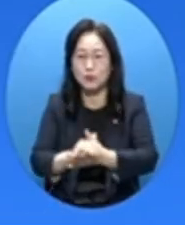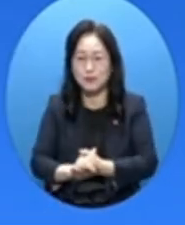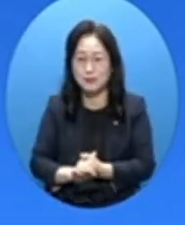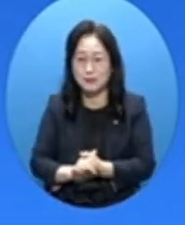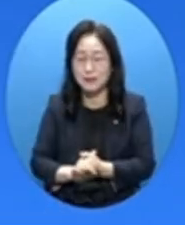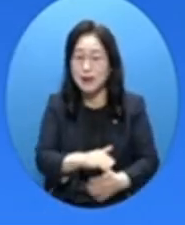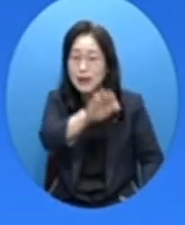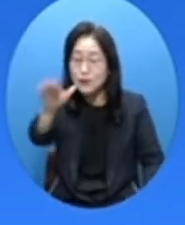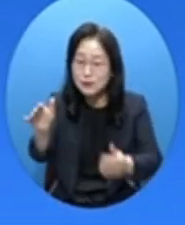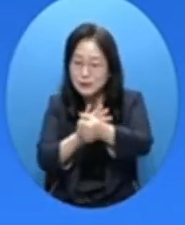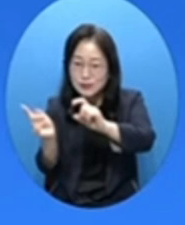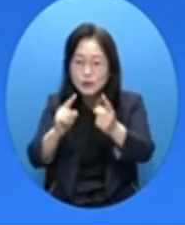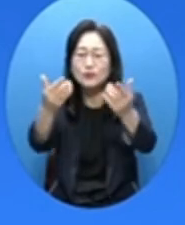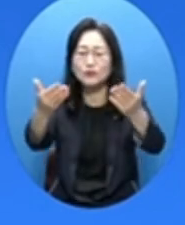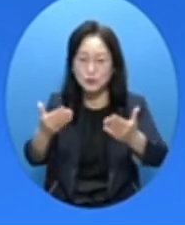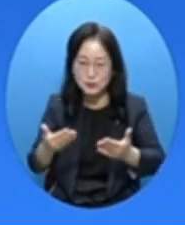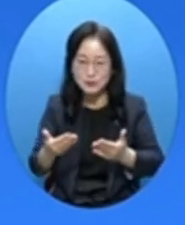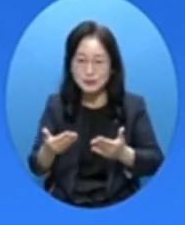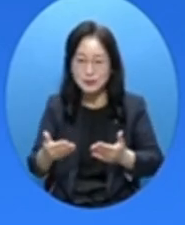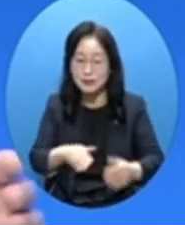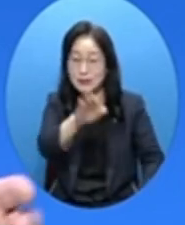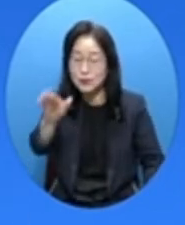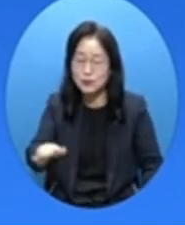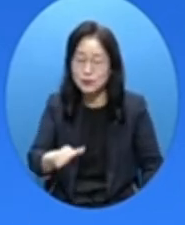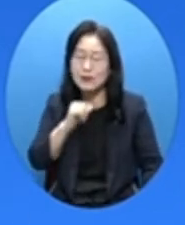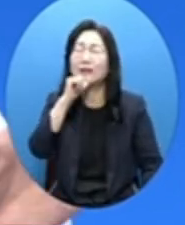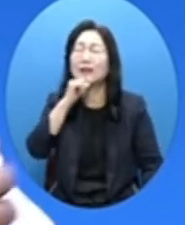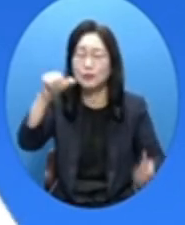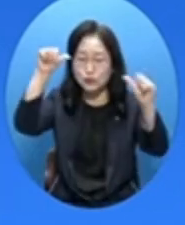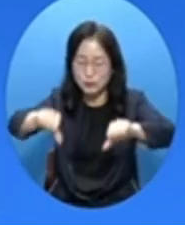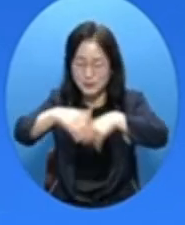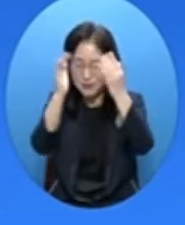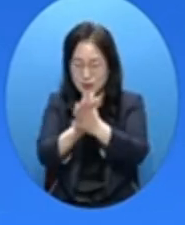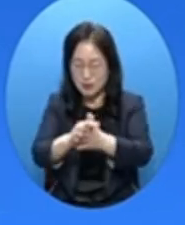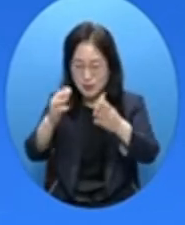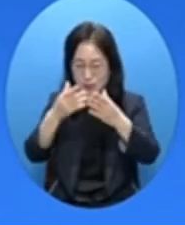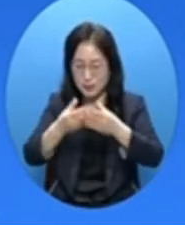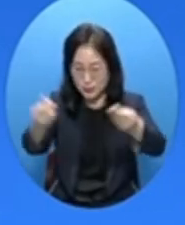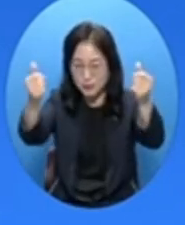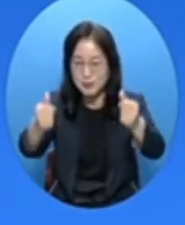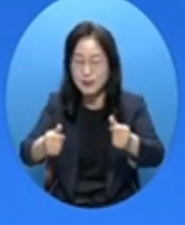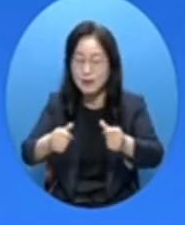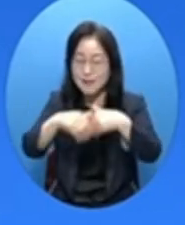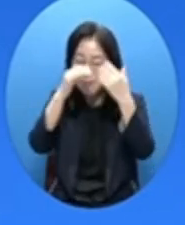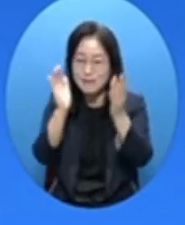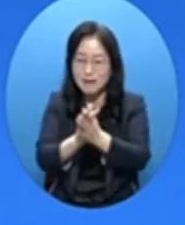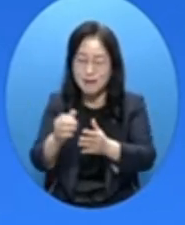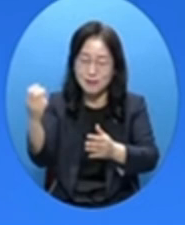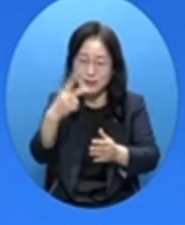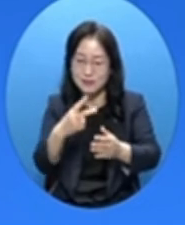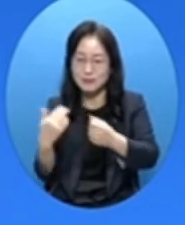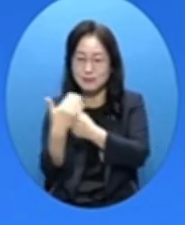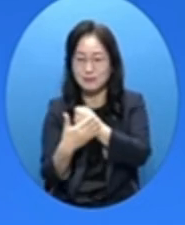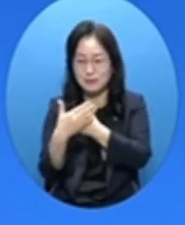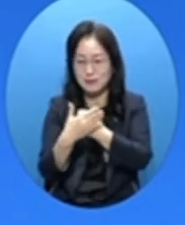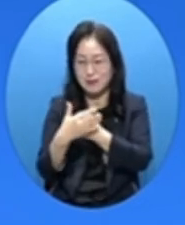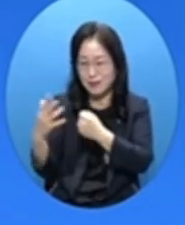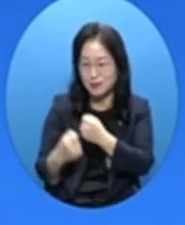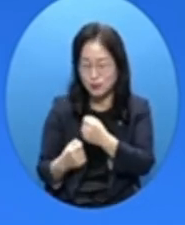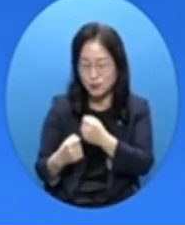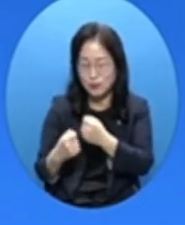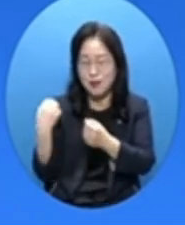우리를 취해 주시는 것입니다 우리의 가난과 저주를 벗겨내 주시고 다시 모든 은혜로 우리의 삶을